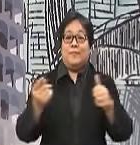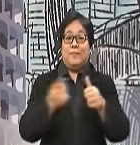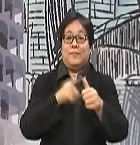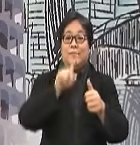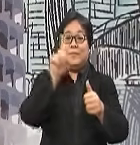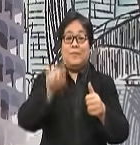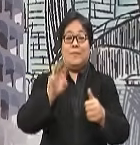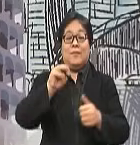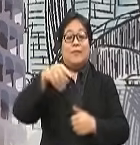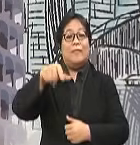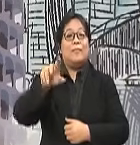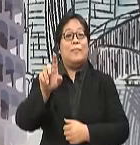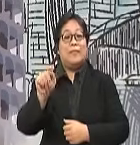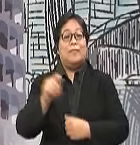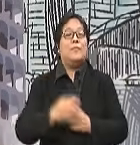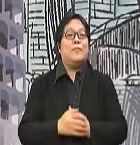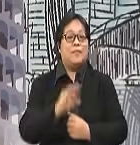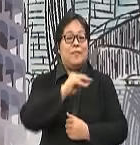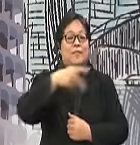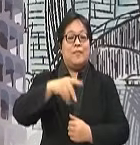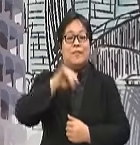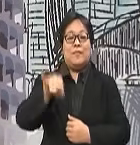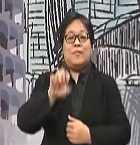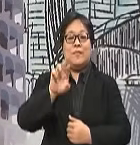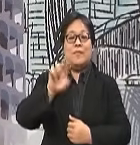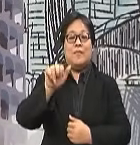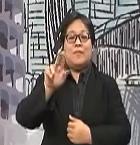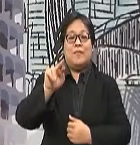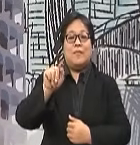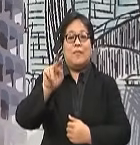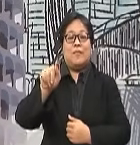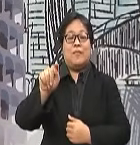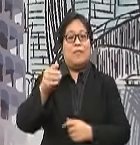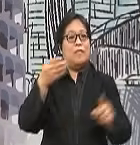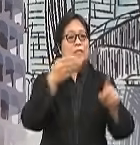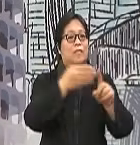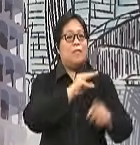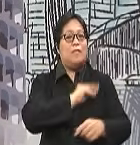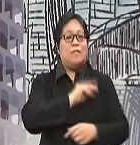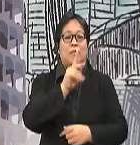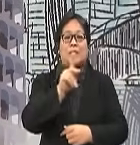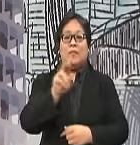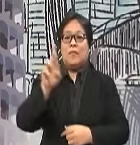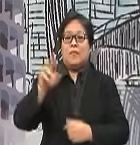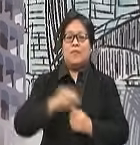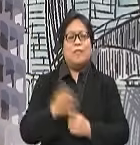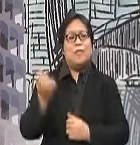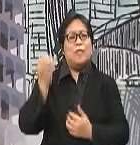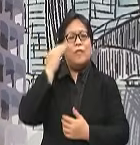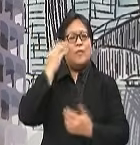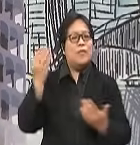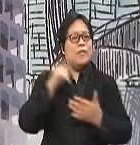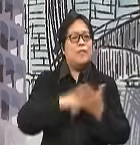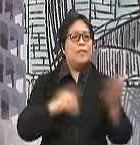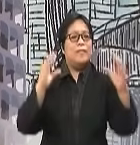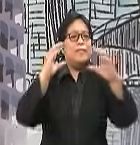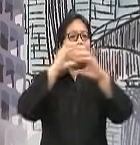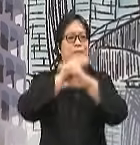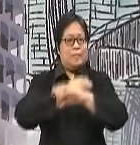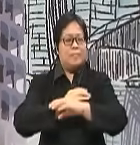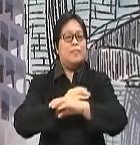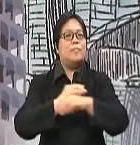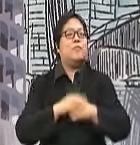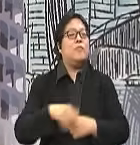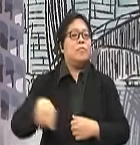dalam mct diajukan oleh ahli parlimen curantur kepada Menteri kerjo Raya Mia mau tahu apakah cabaran yang dihadapi